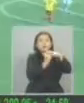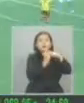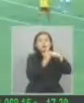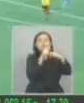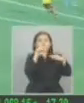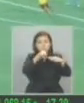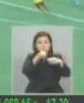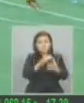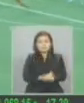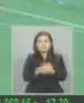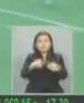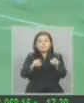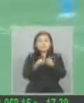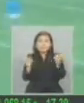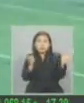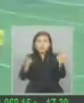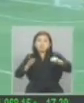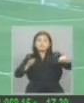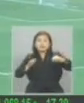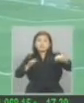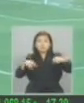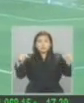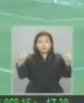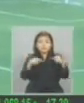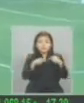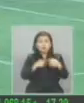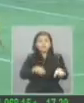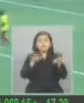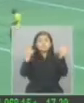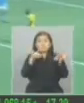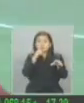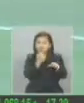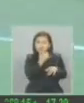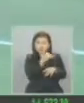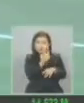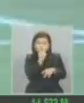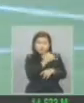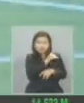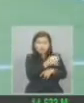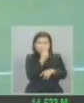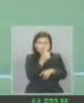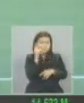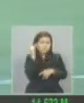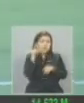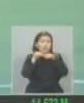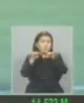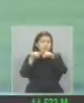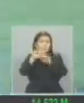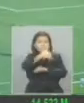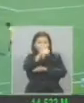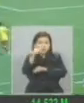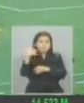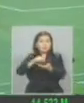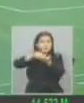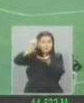อร์จูนอดีตปีกซ้ายของแมนยูเดินทางมากับเอเย่นเพื่อดูเกมในนัดนี้ด้วยค่ะเพราะว่ามีข่าวออกมานะคะว่าอาจจะมีการเซ็นสั